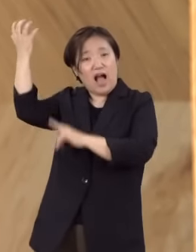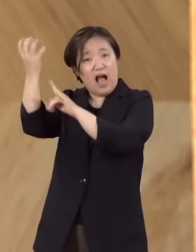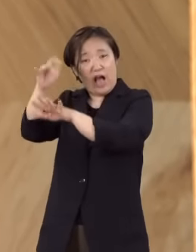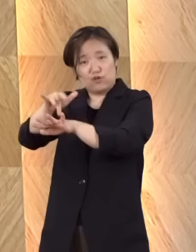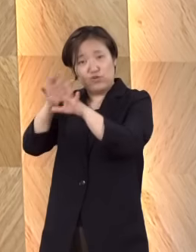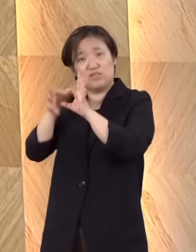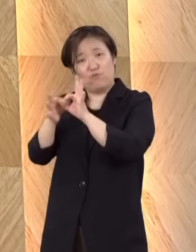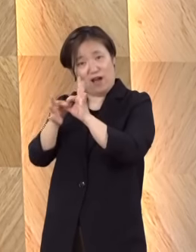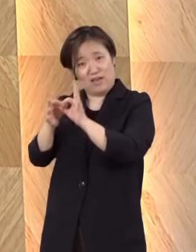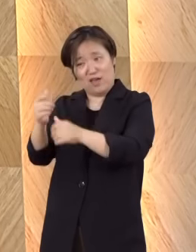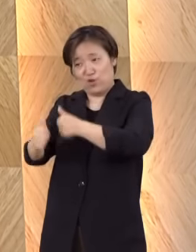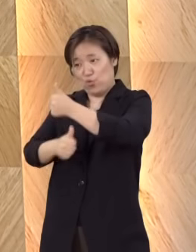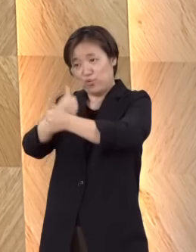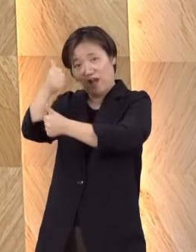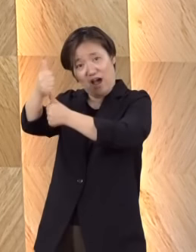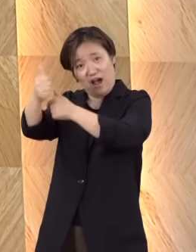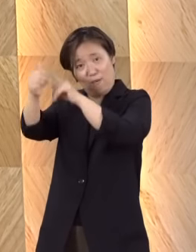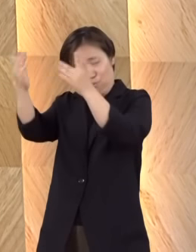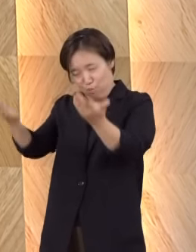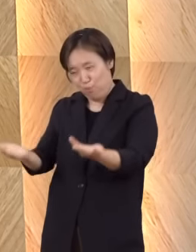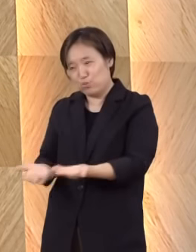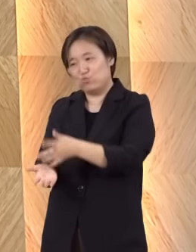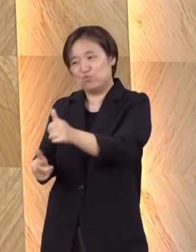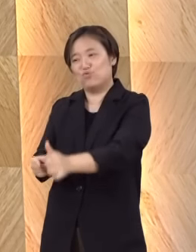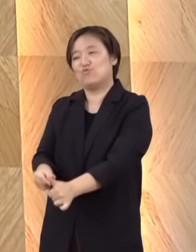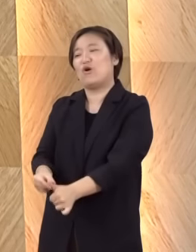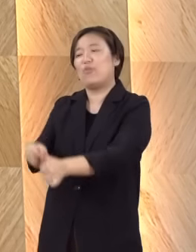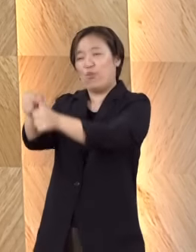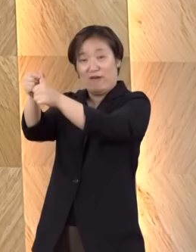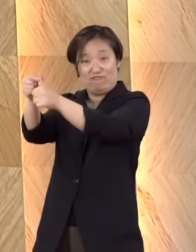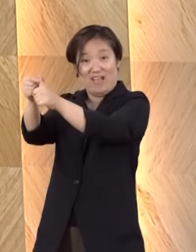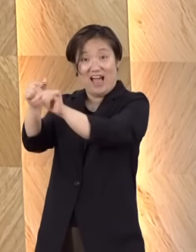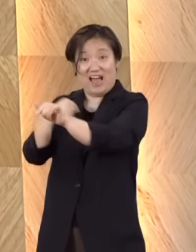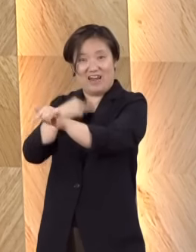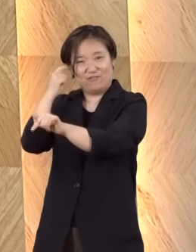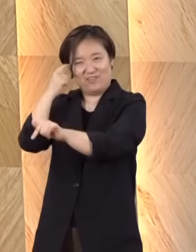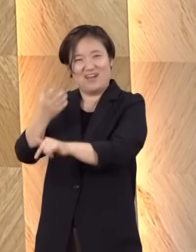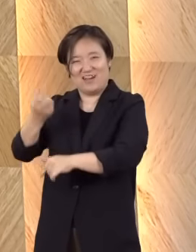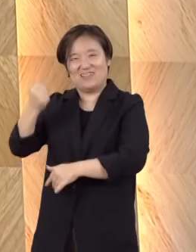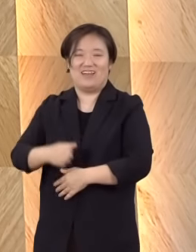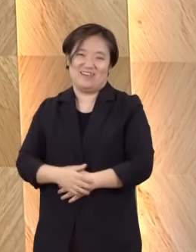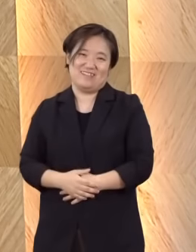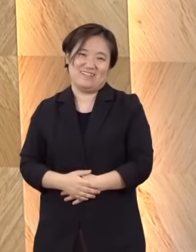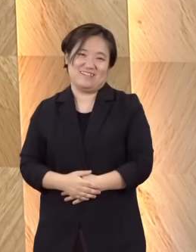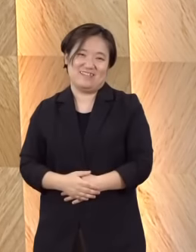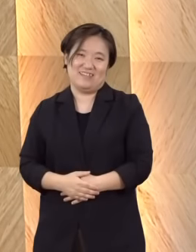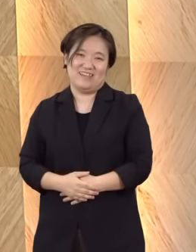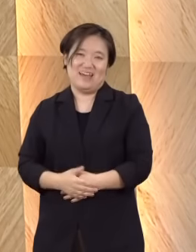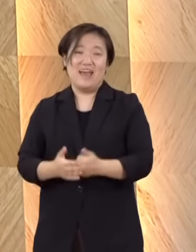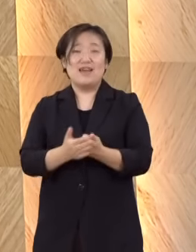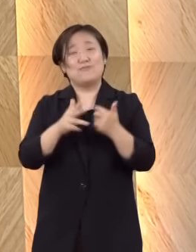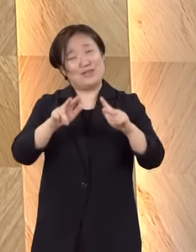깨달았습니다 지금 그 지하주차장 리베 타면